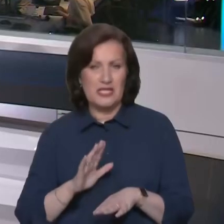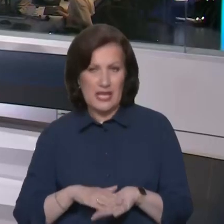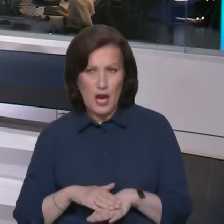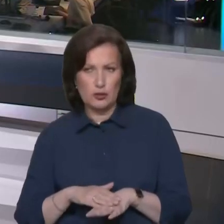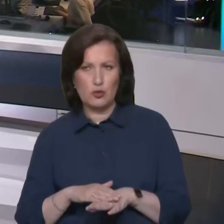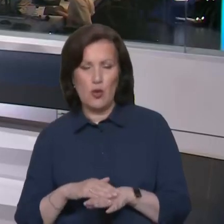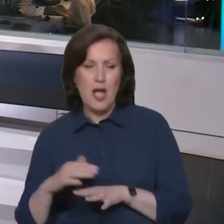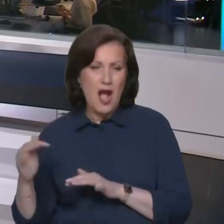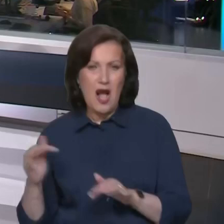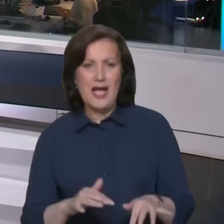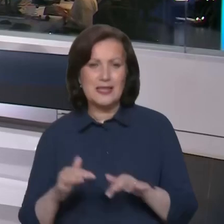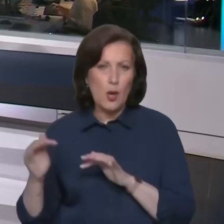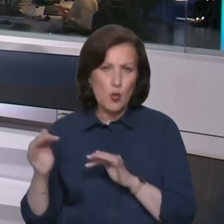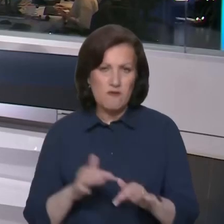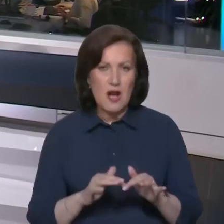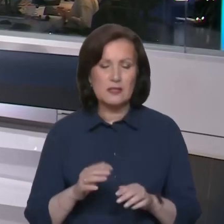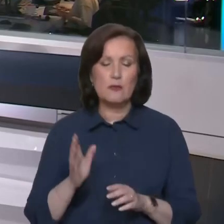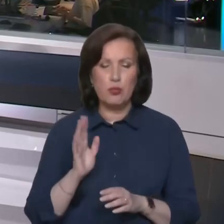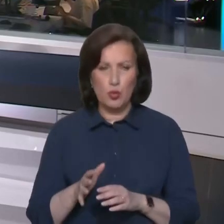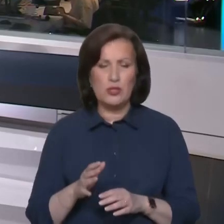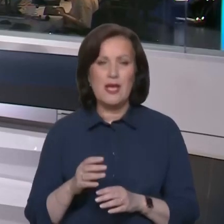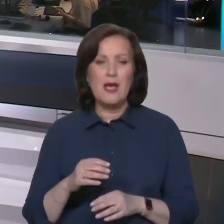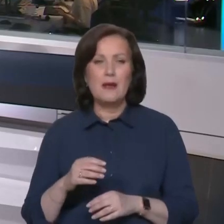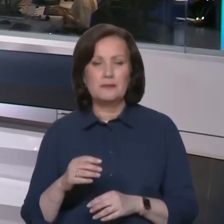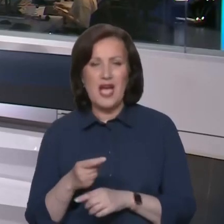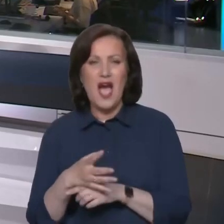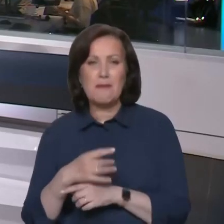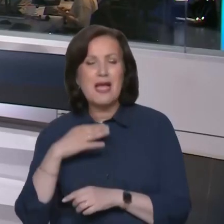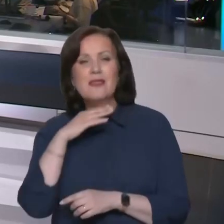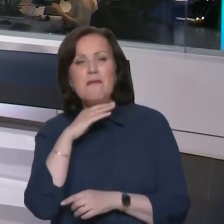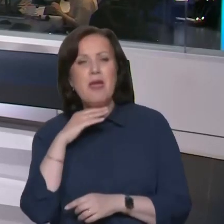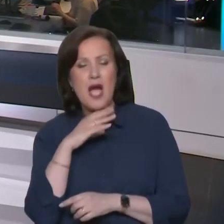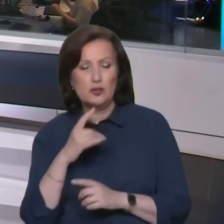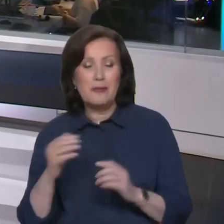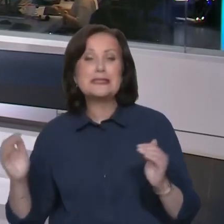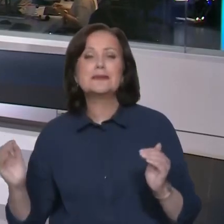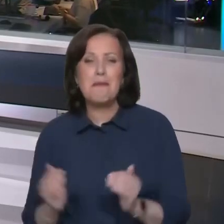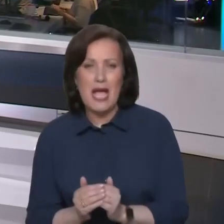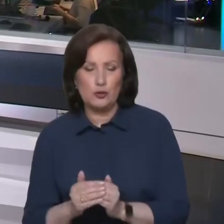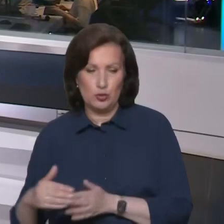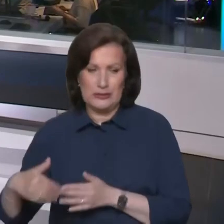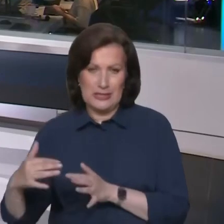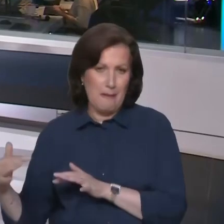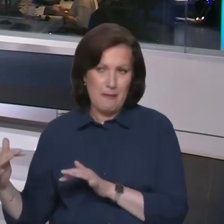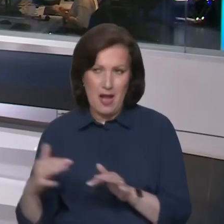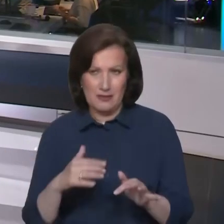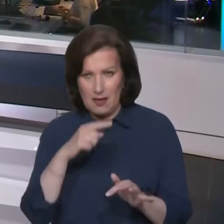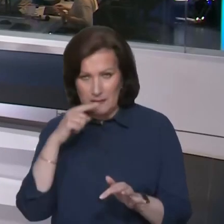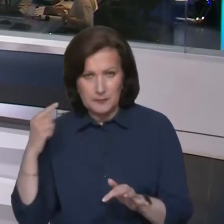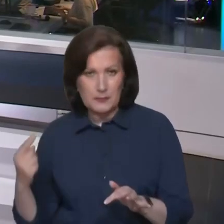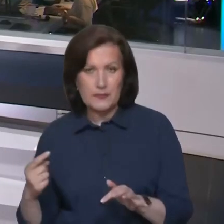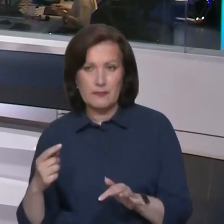виходити постійно атакувати в наступ, тобто бути гарматним м'ясом, відповідно, бачите, зменшується темп атак от саме